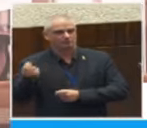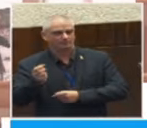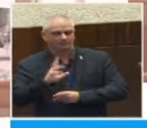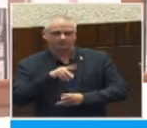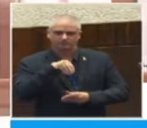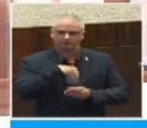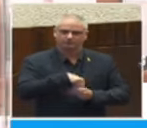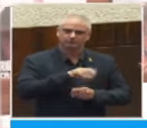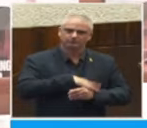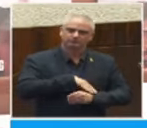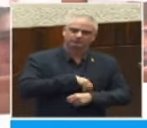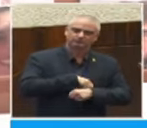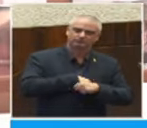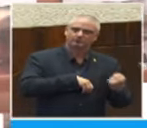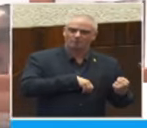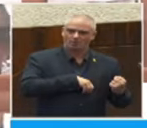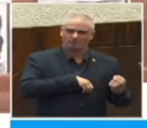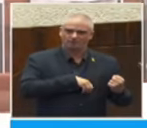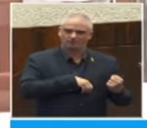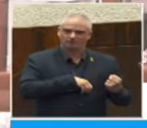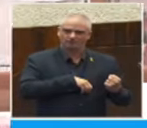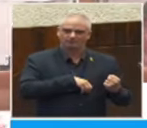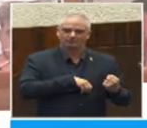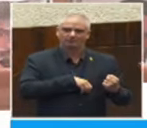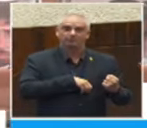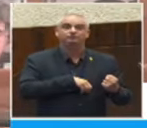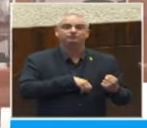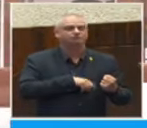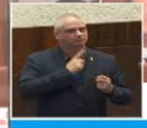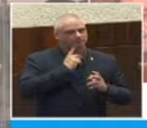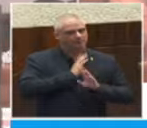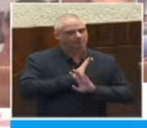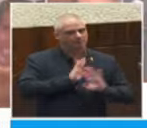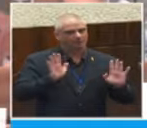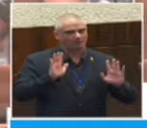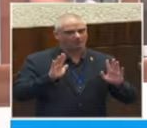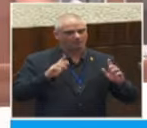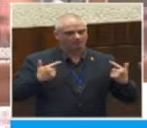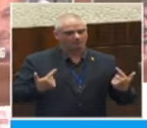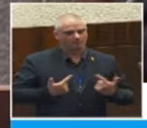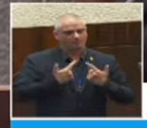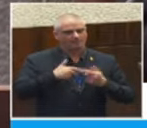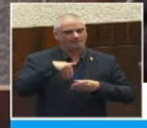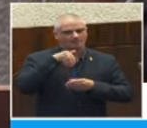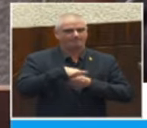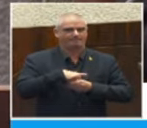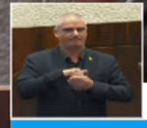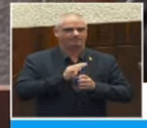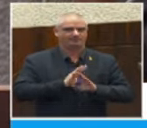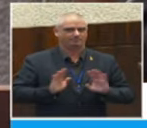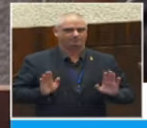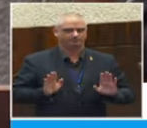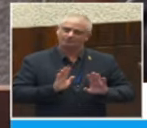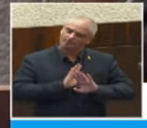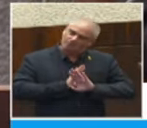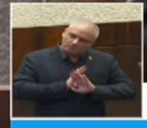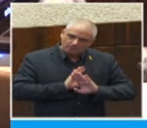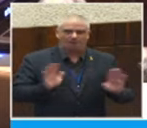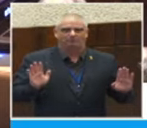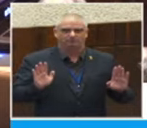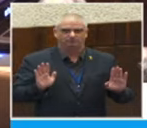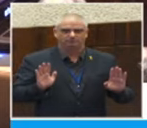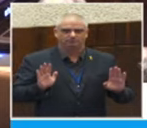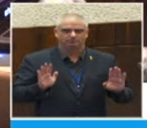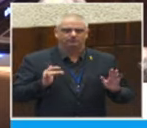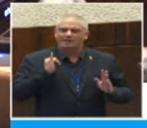שהצביעו לצד השני, די למלחמות הפנימיות. די. איזה עתיד